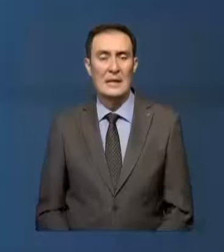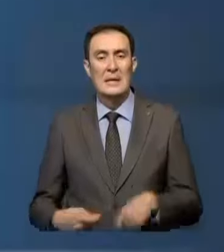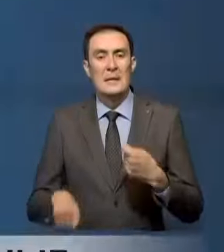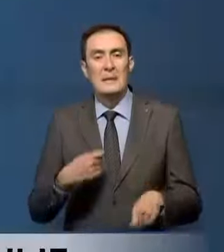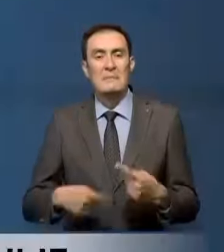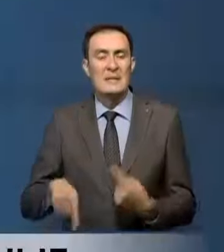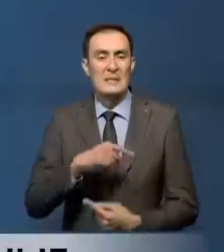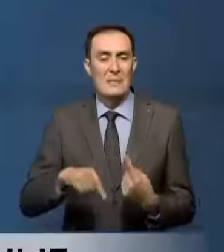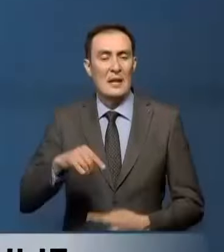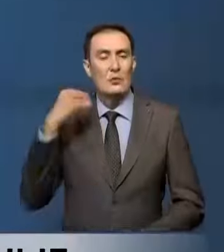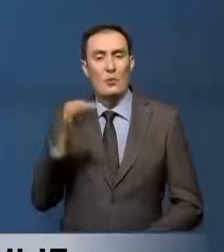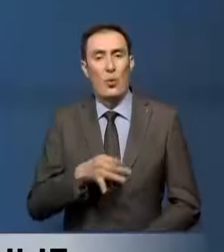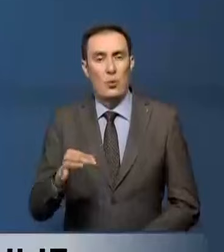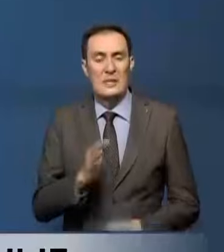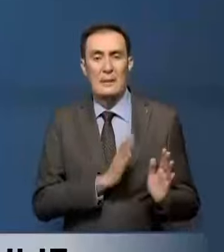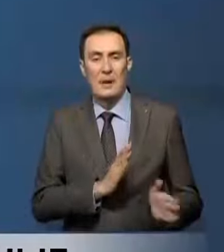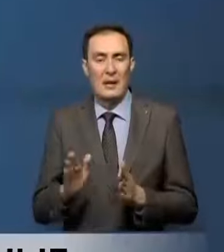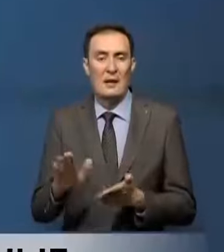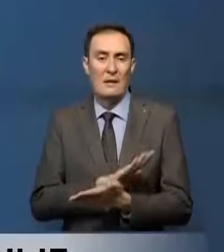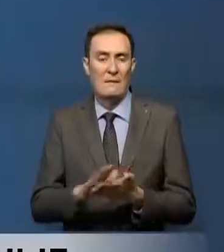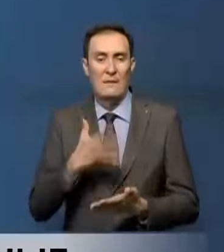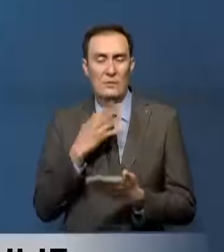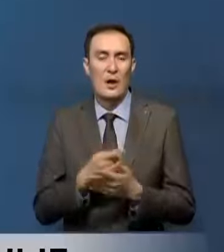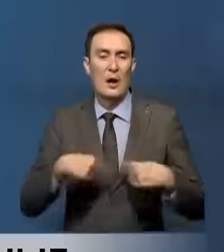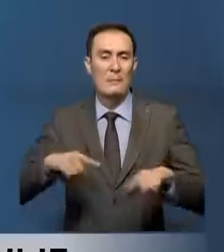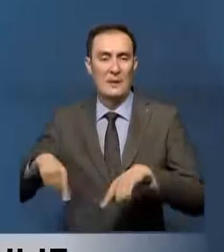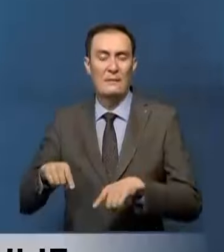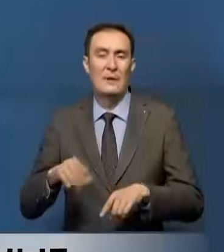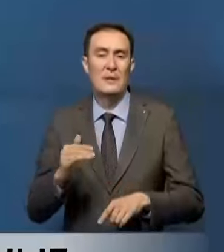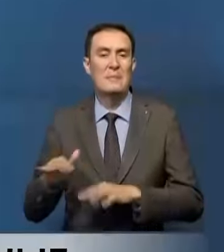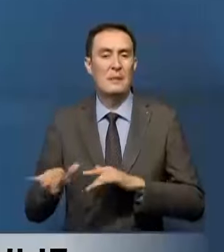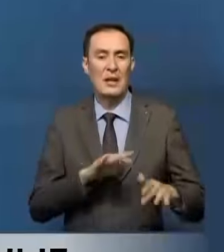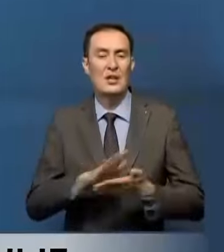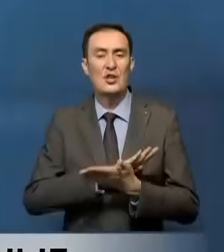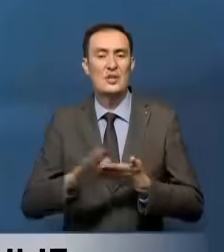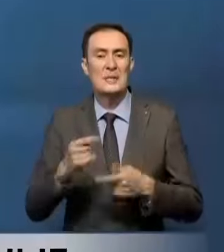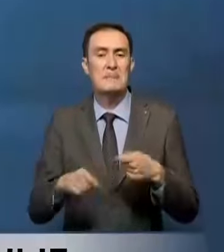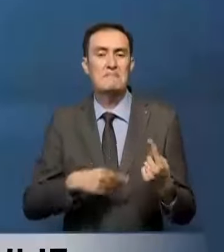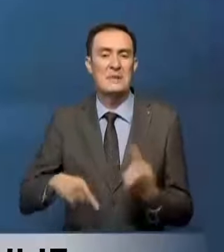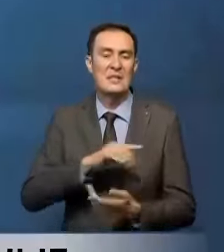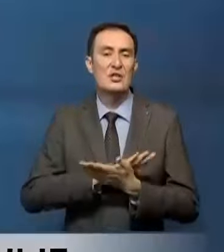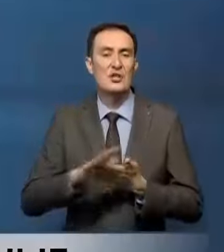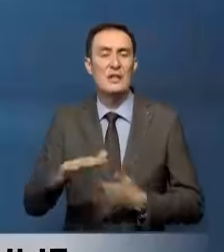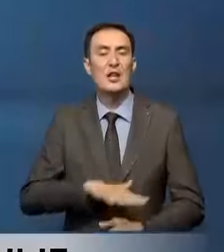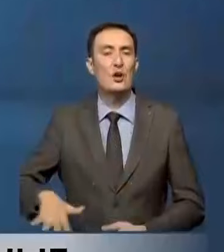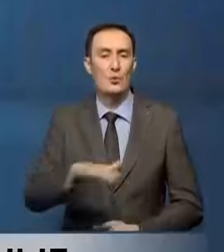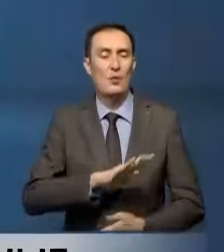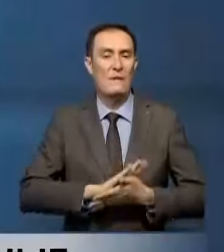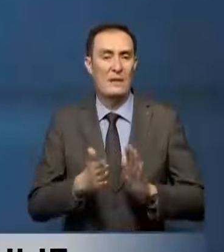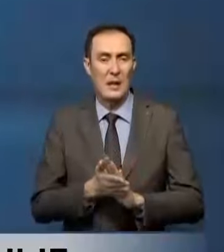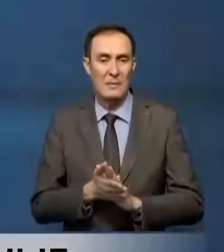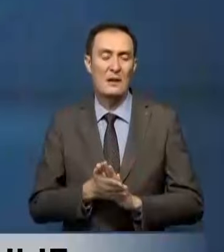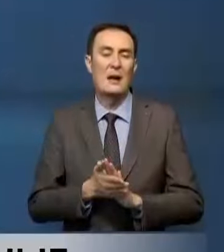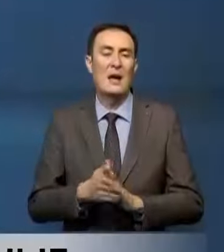Бизнесмены Актюбинской области сегодня наводили порядок вокруг своих объектов. Они организовали мероприятие «Чистый бизнес, чистая территория» в